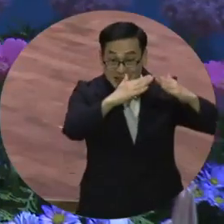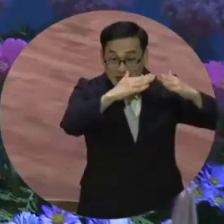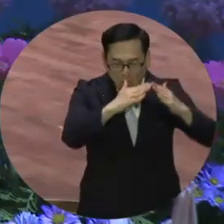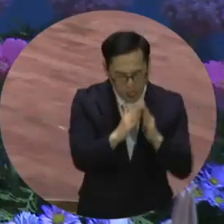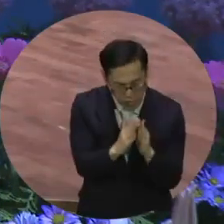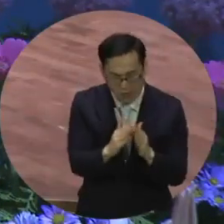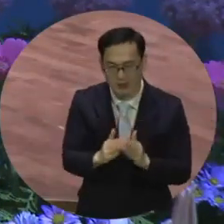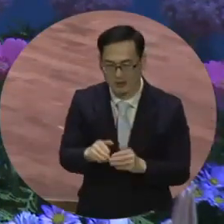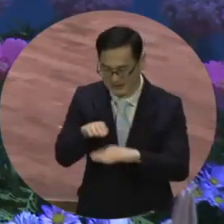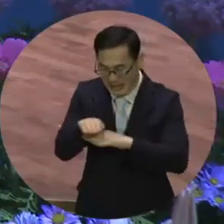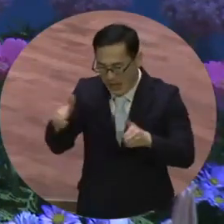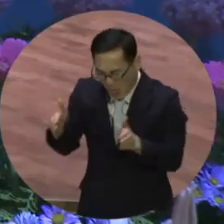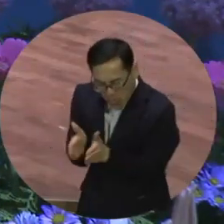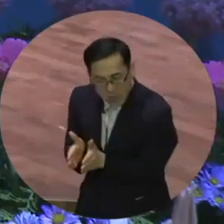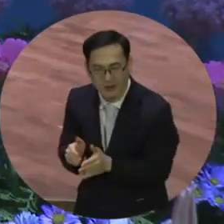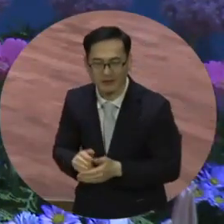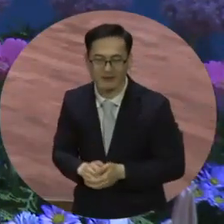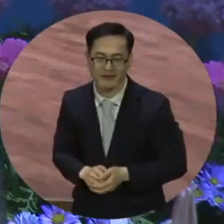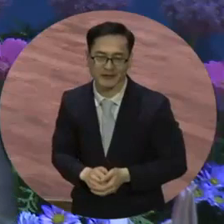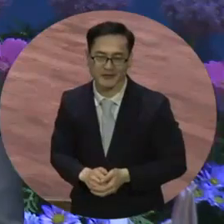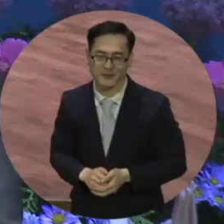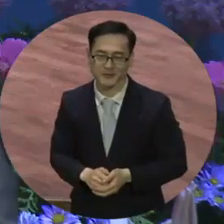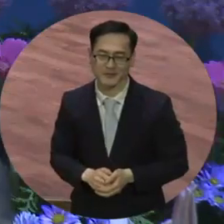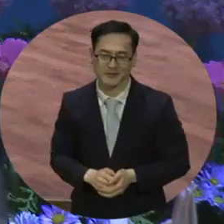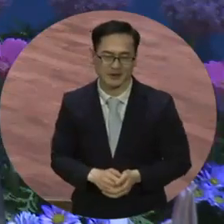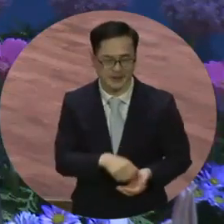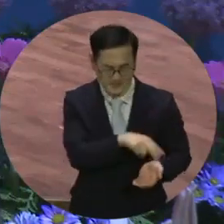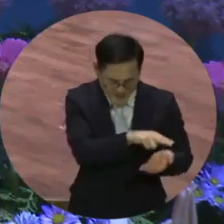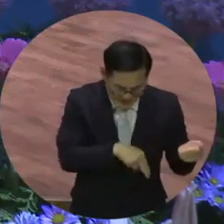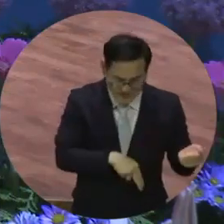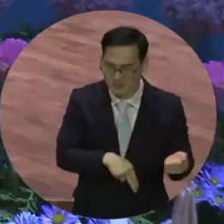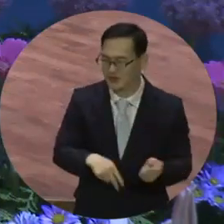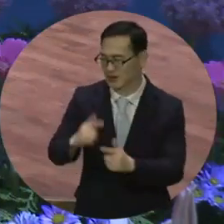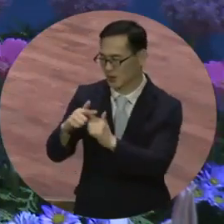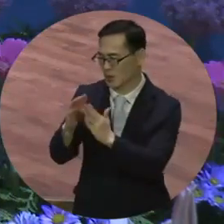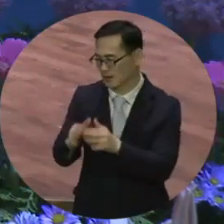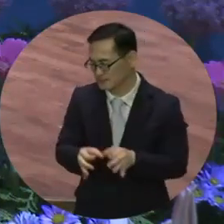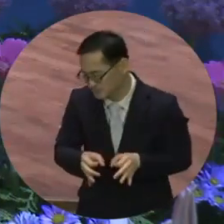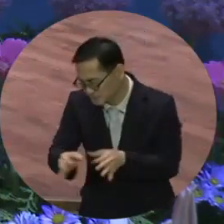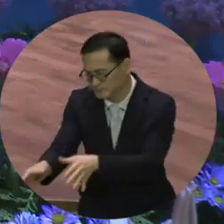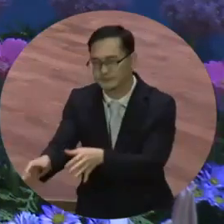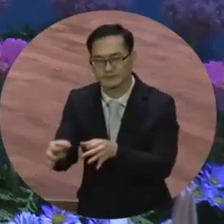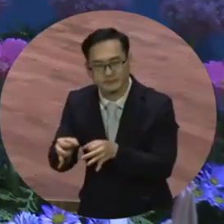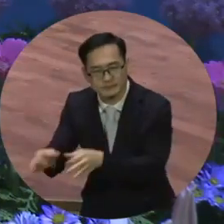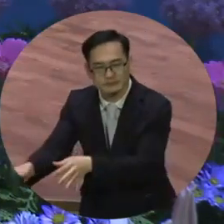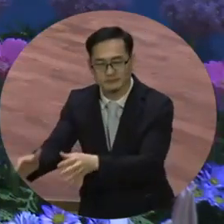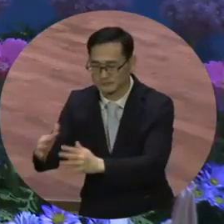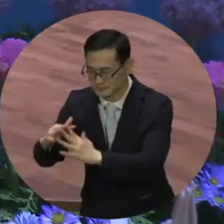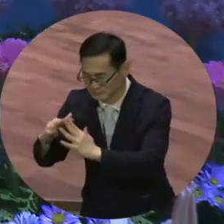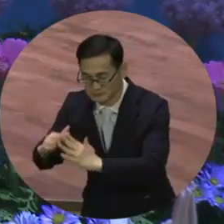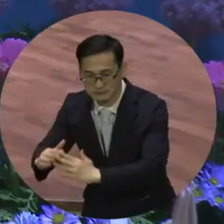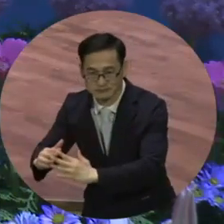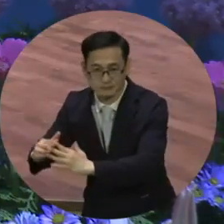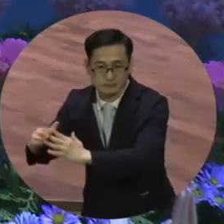여러분. 자, 그렇게 해서 망했습니까?